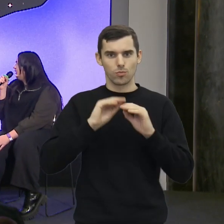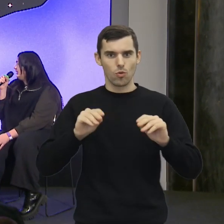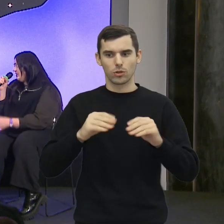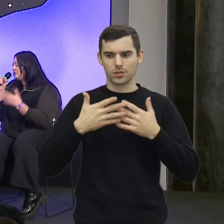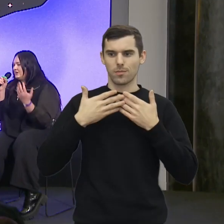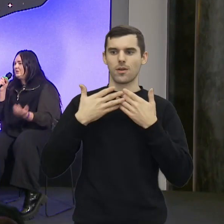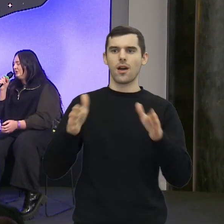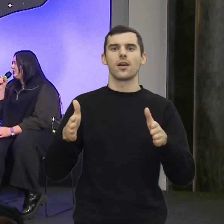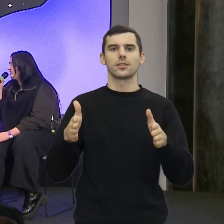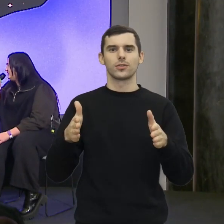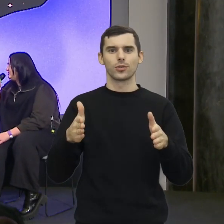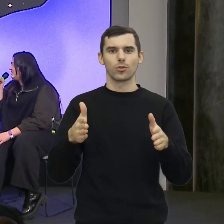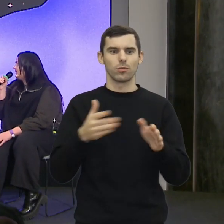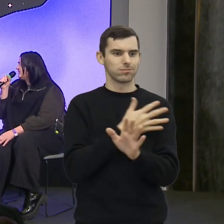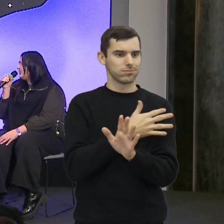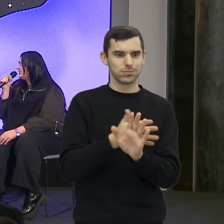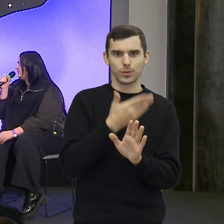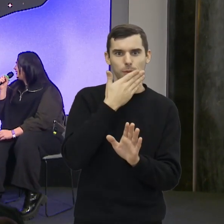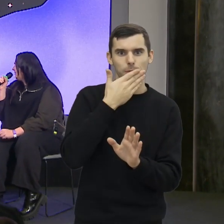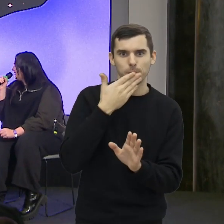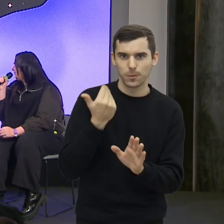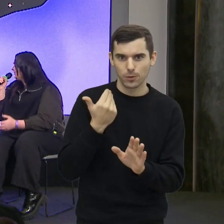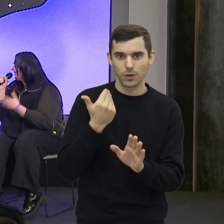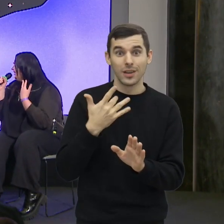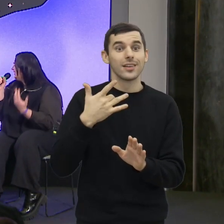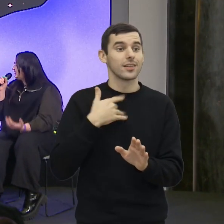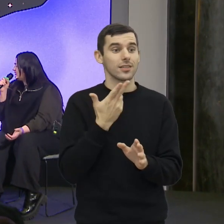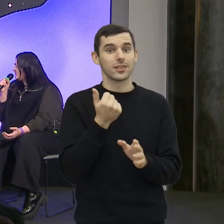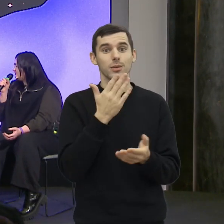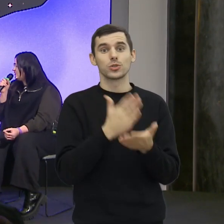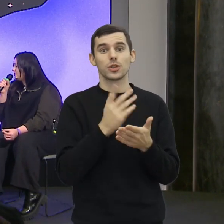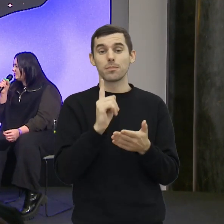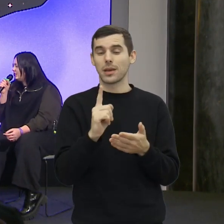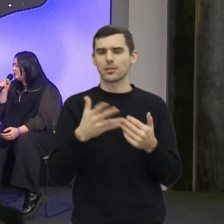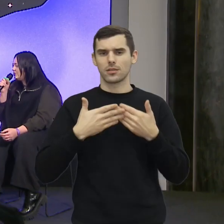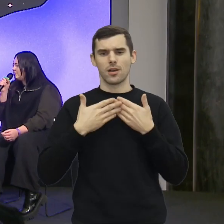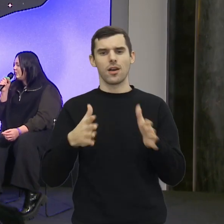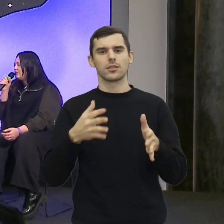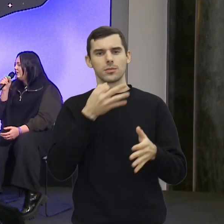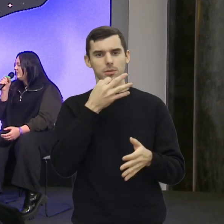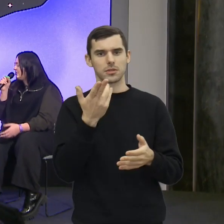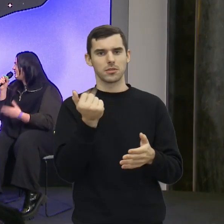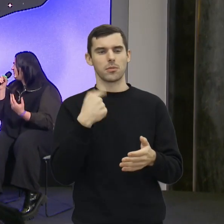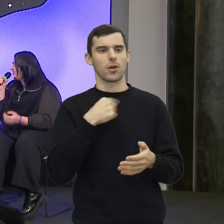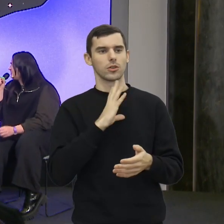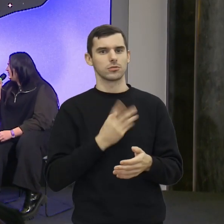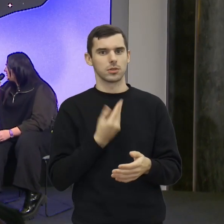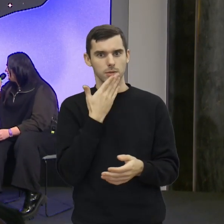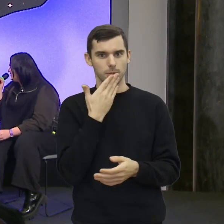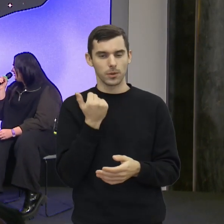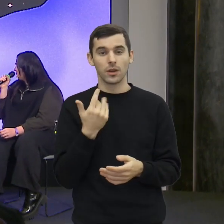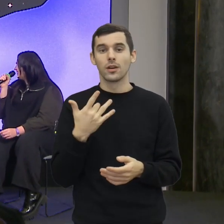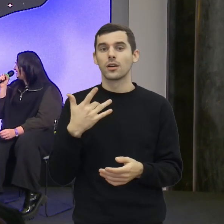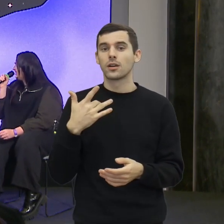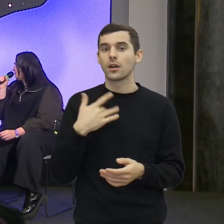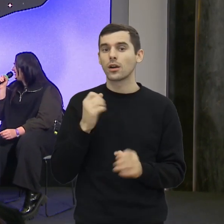mokytoją. Netvirą tikiu, kad turime, bet atvirą vargu. Tai iš tiesų gal kokių porą įkvėpimo žodžių